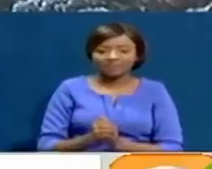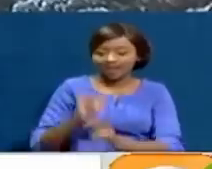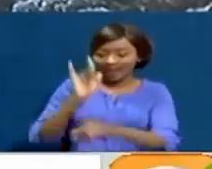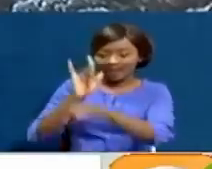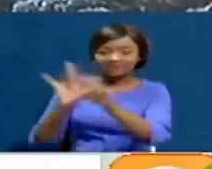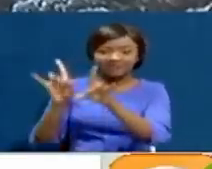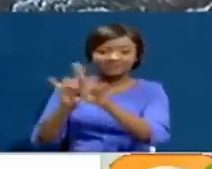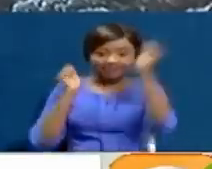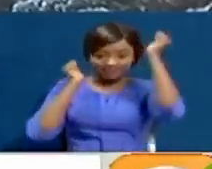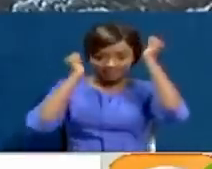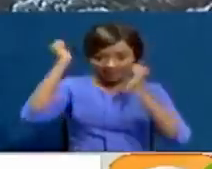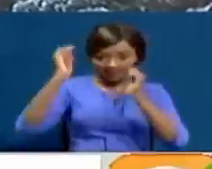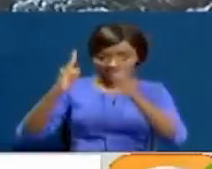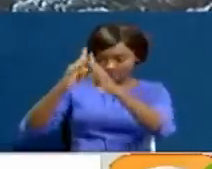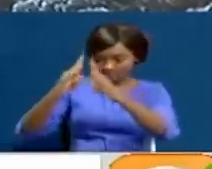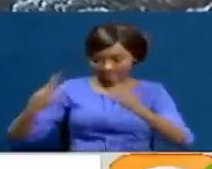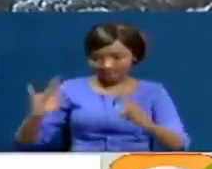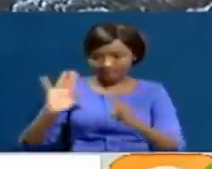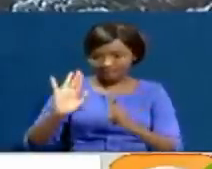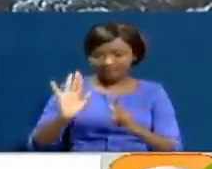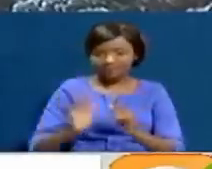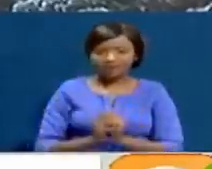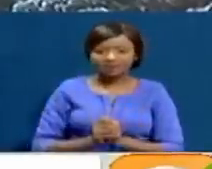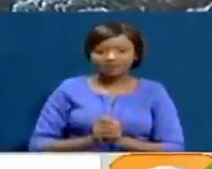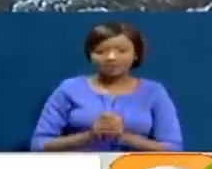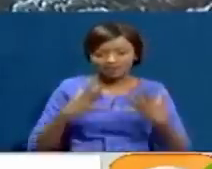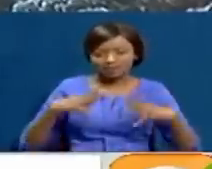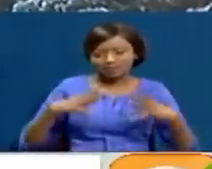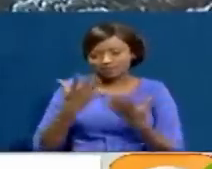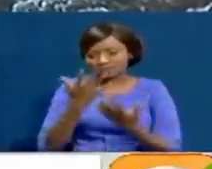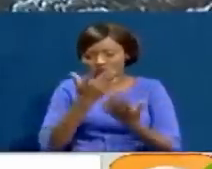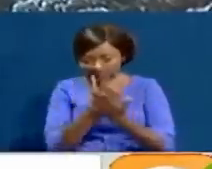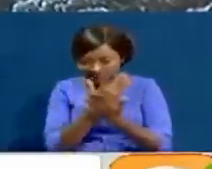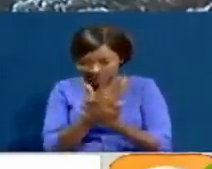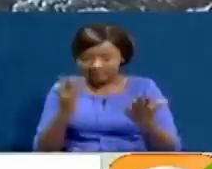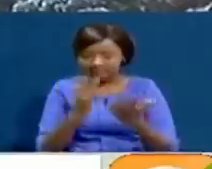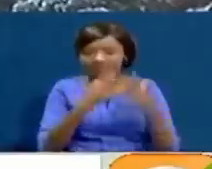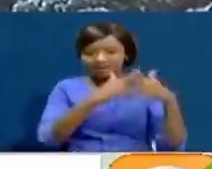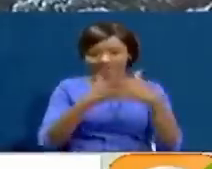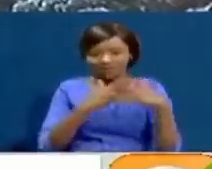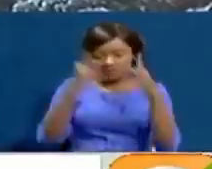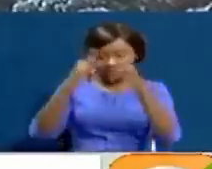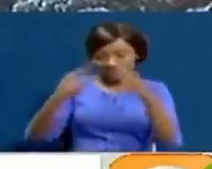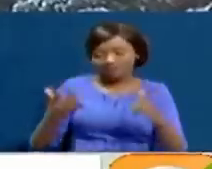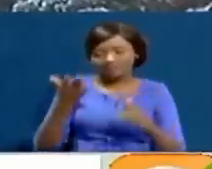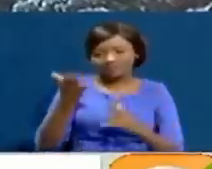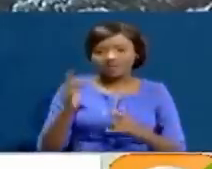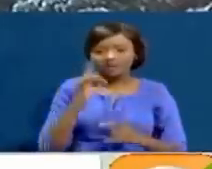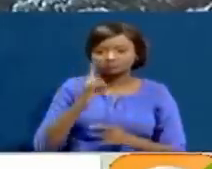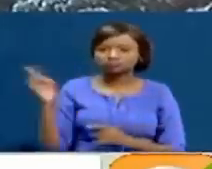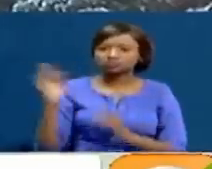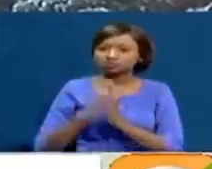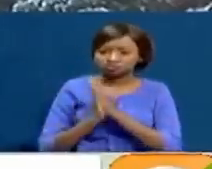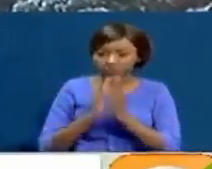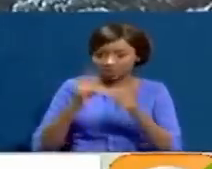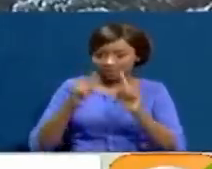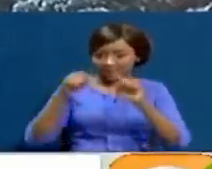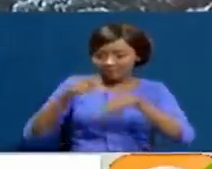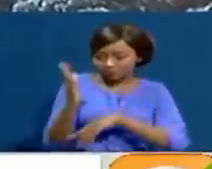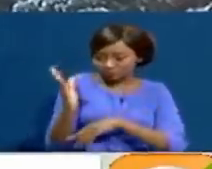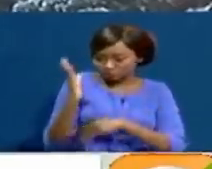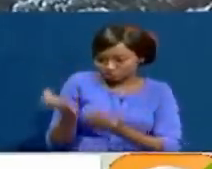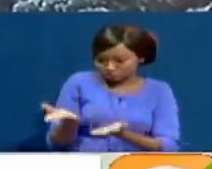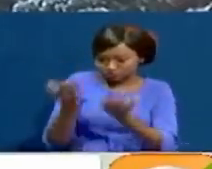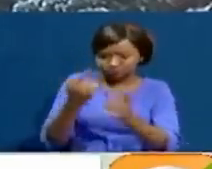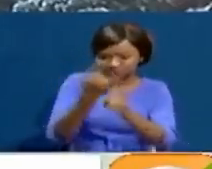Simba iliyo na wanajeshi wa nchini pamoja na wale wa Marekani. Na kama anavyoarifu Hassan Mugambi, usalama umeimarishwa katika eneo hilo na